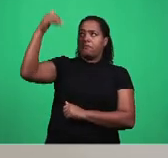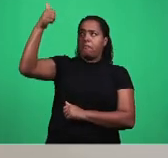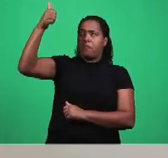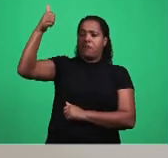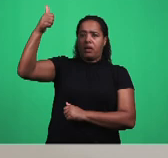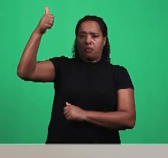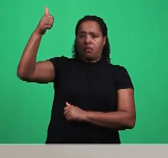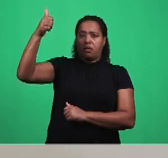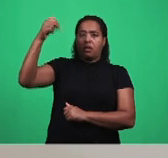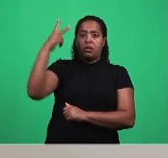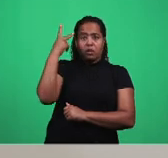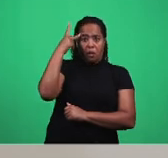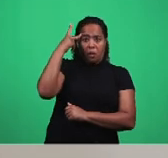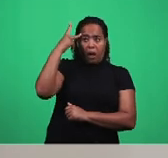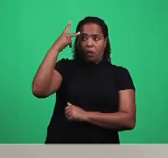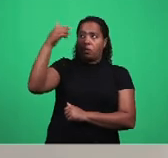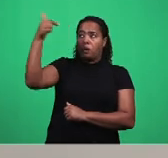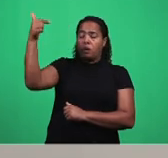ici,